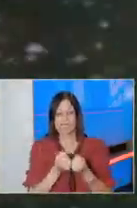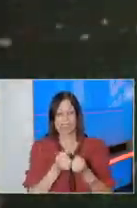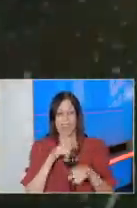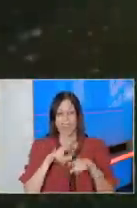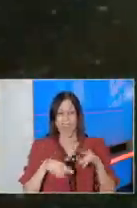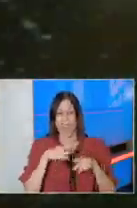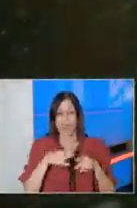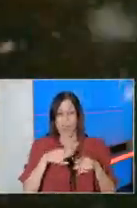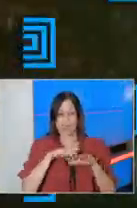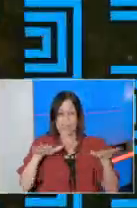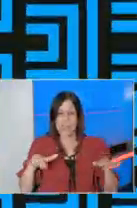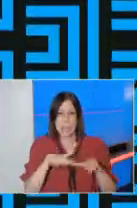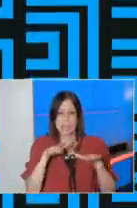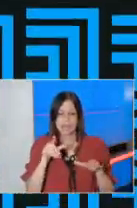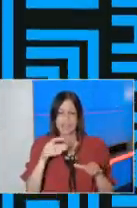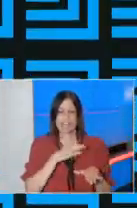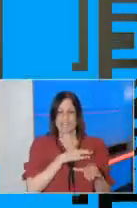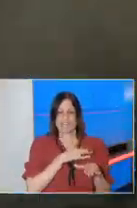ימיים שניזוקים מהאסון הסביבתי?